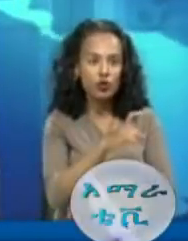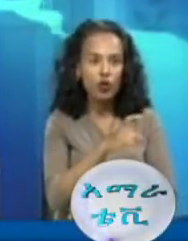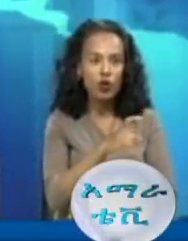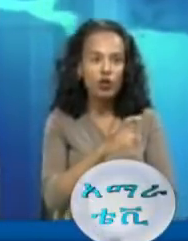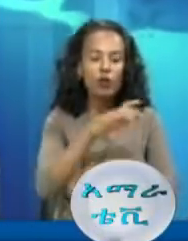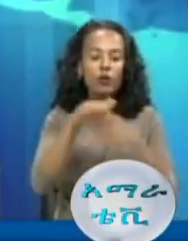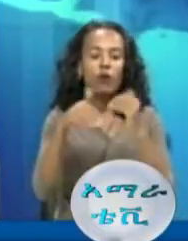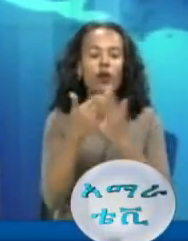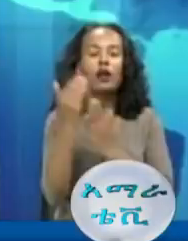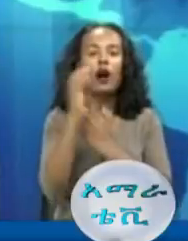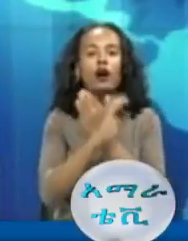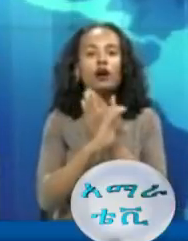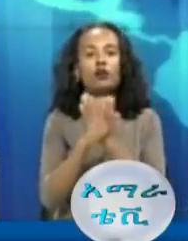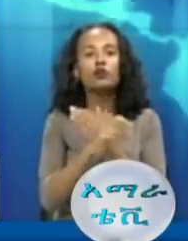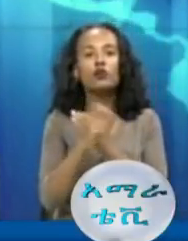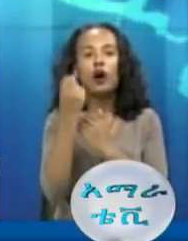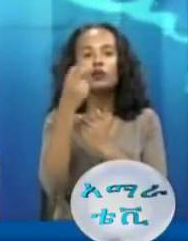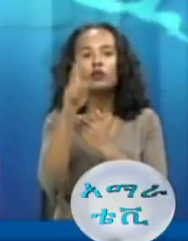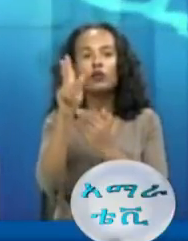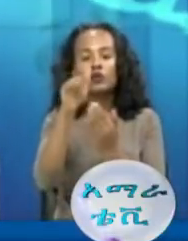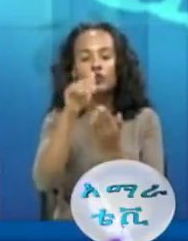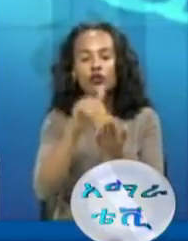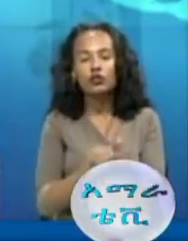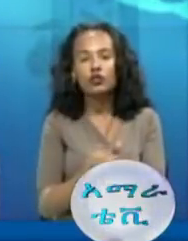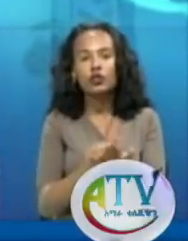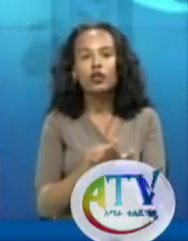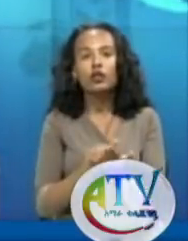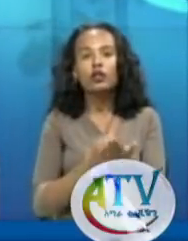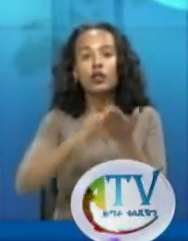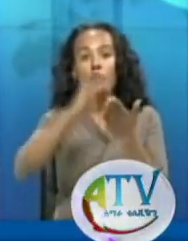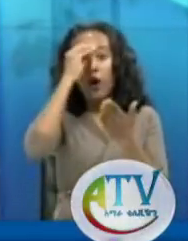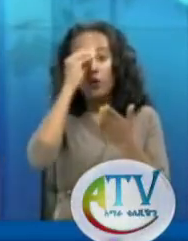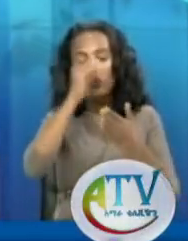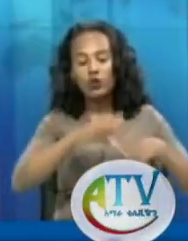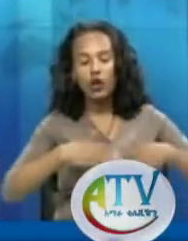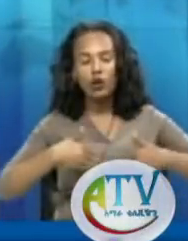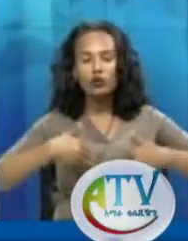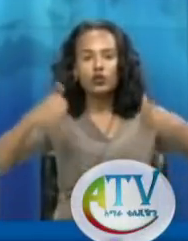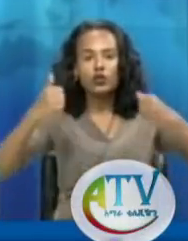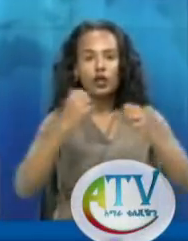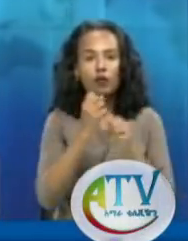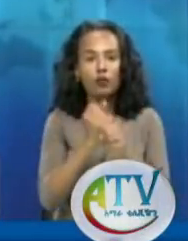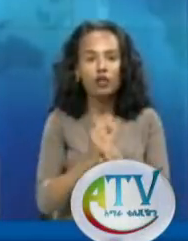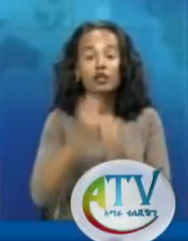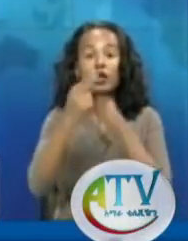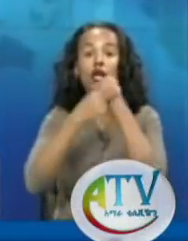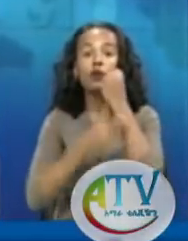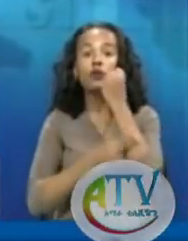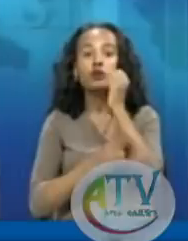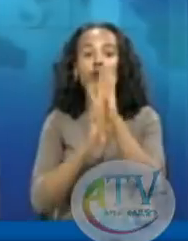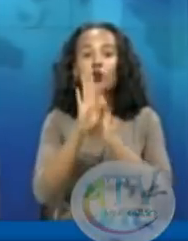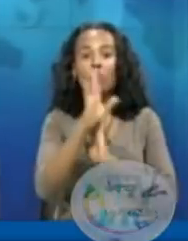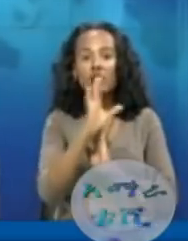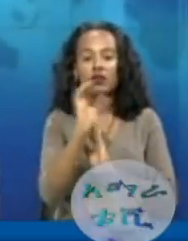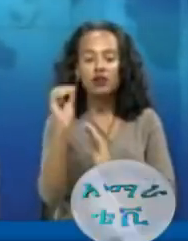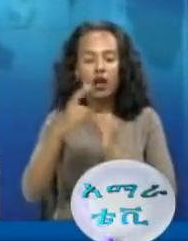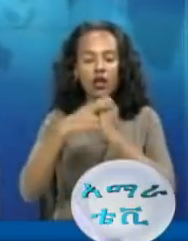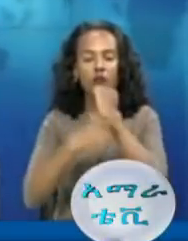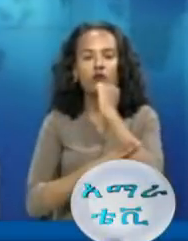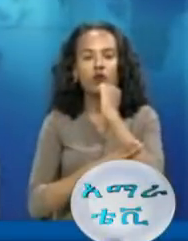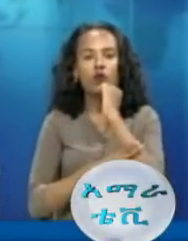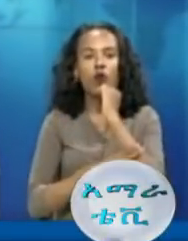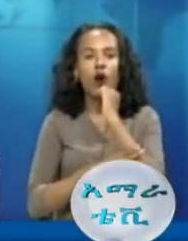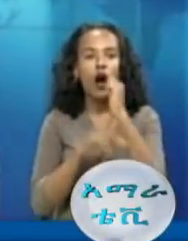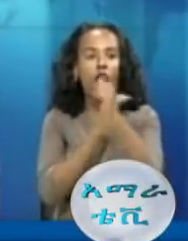በመላ ሀገሪቱ 12000 የተማሩ ወጣቶችን የሚይዝ የመስኖ ልማትና የመስኖ ልማት አቅም